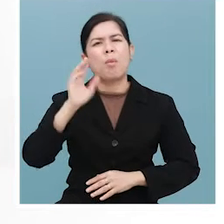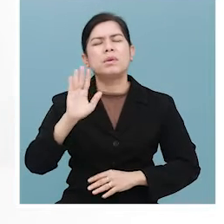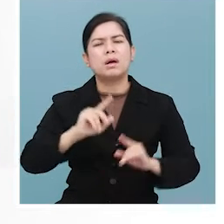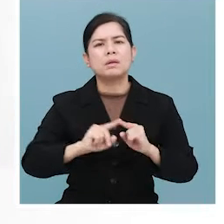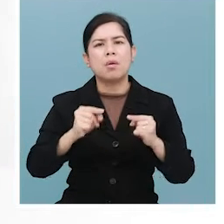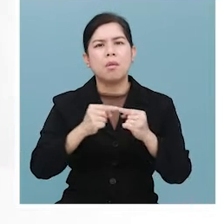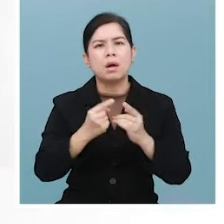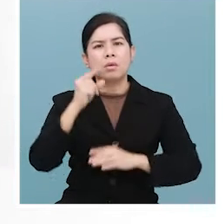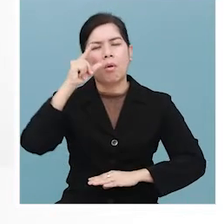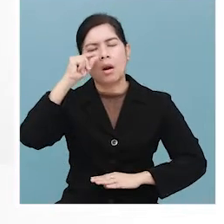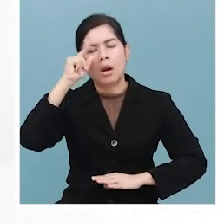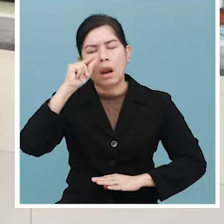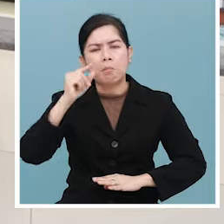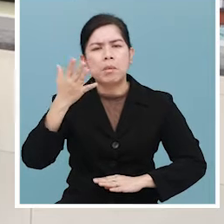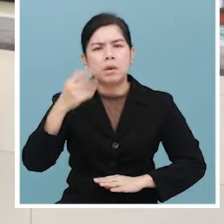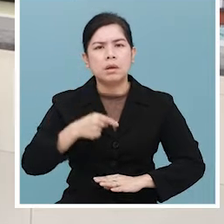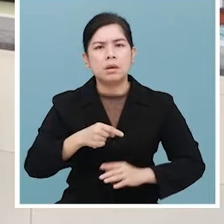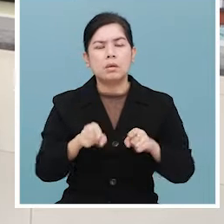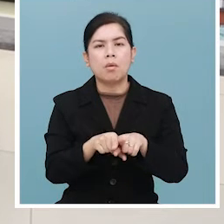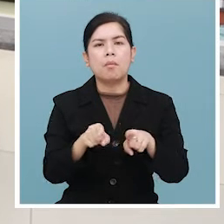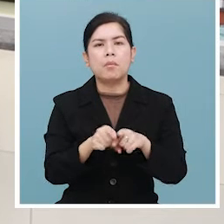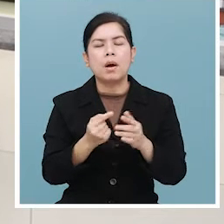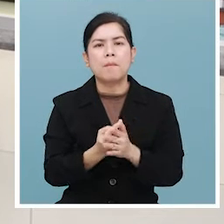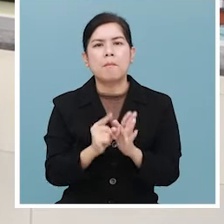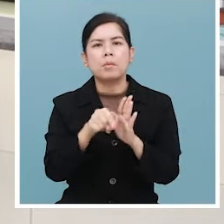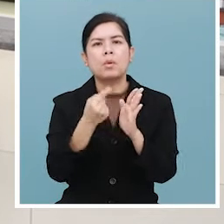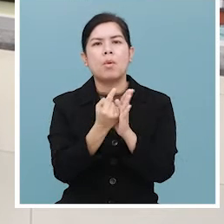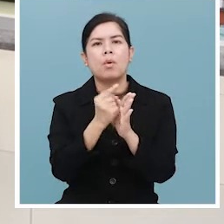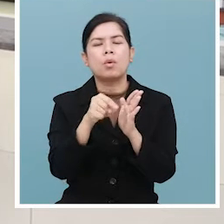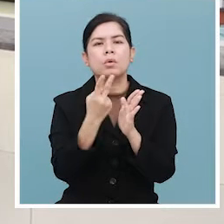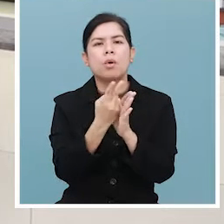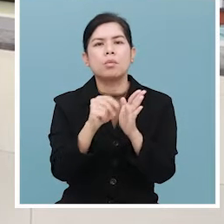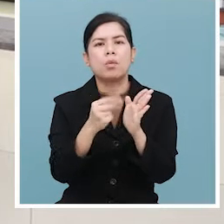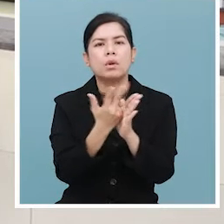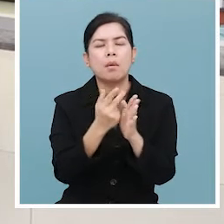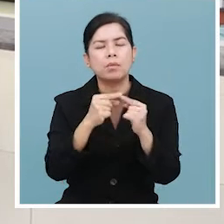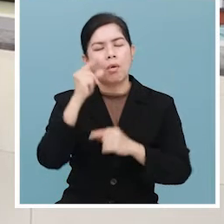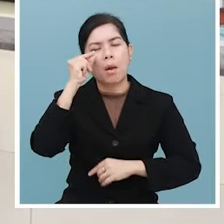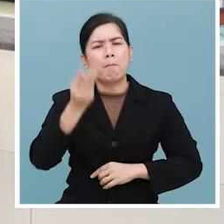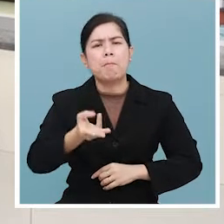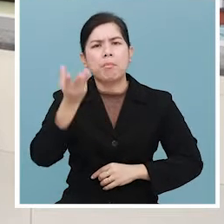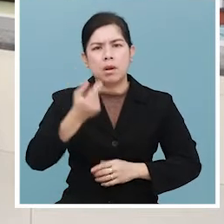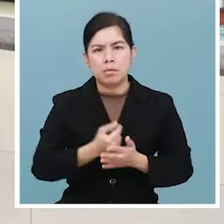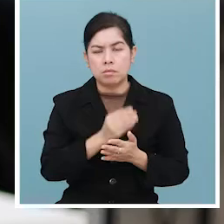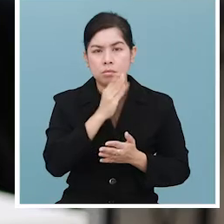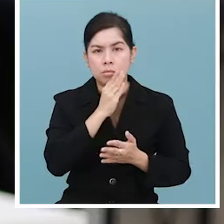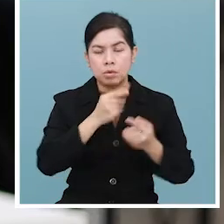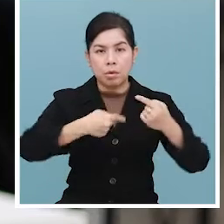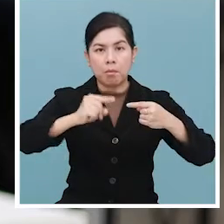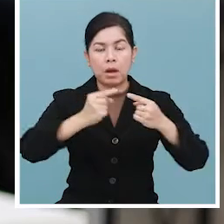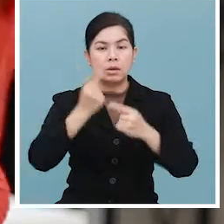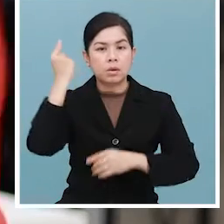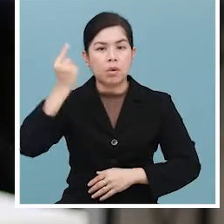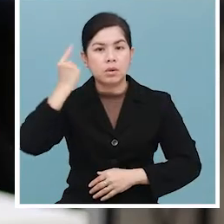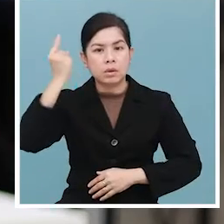คือไม่นอนมาแต่ไหนแต่ไรและนอนน้อย ตื่นเช้านอนได้วันนึงแค่ 2-3 ชั่วโมงหรือ4ชั่วโมง ก็ถ้าไปเที่ยวนะคะตี5